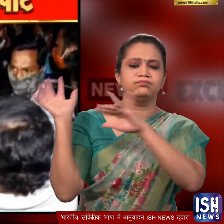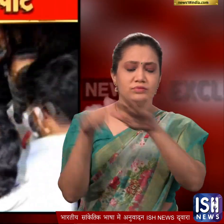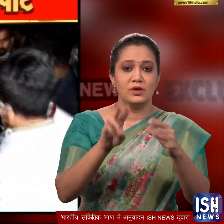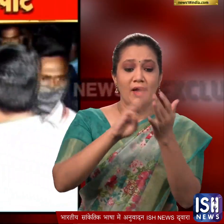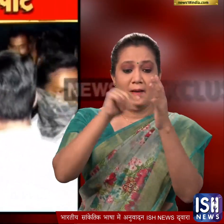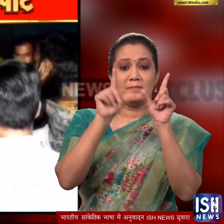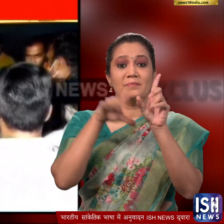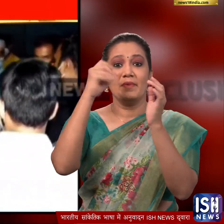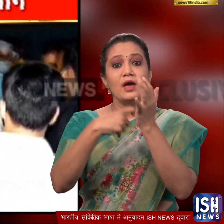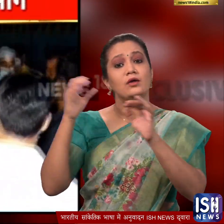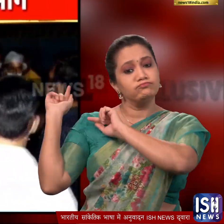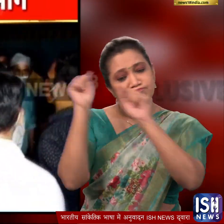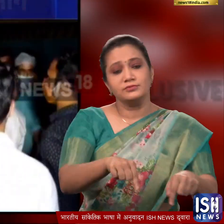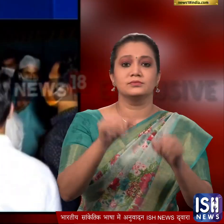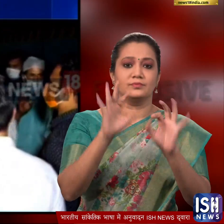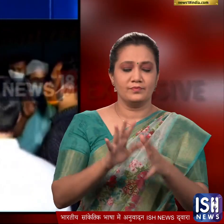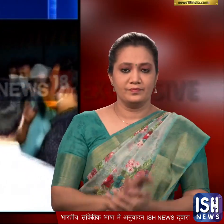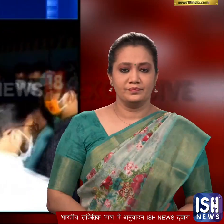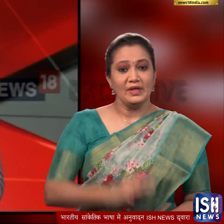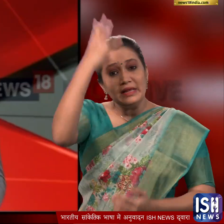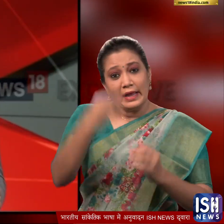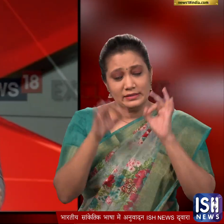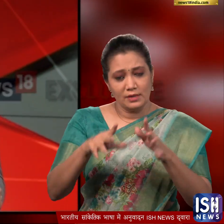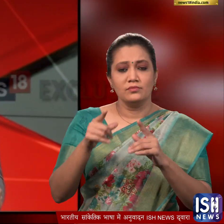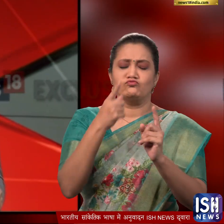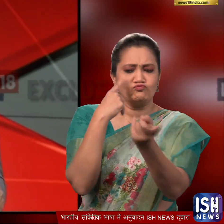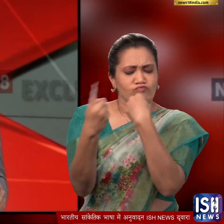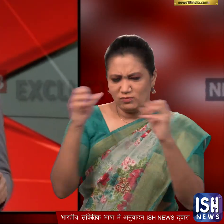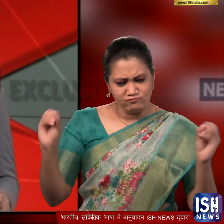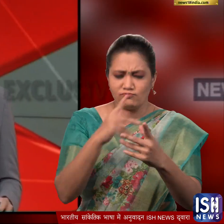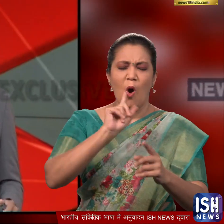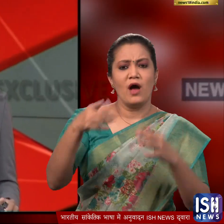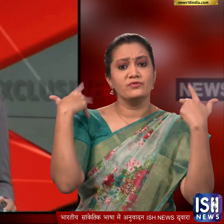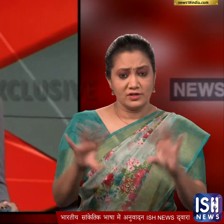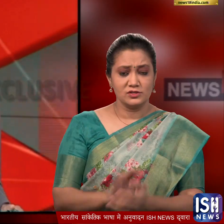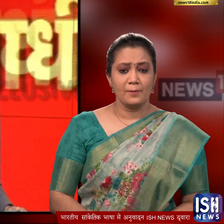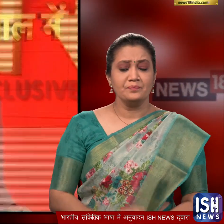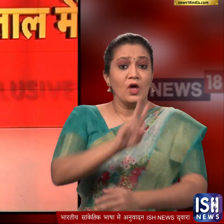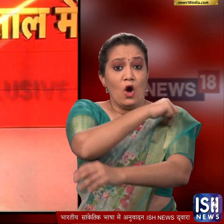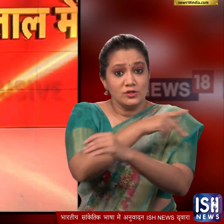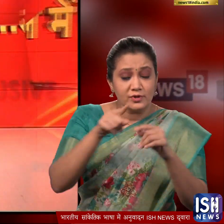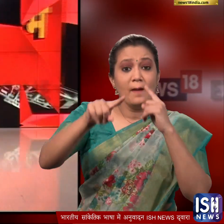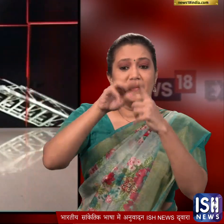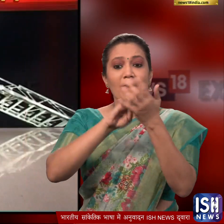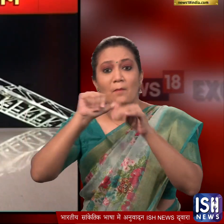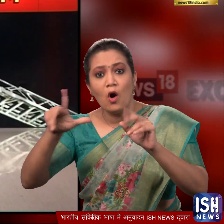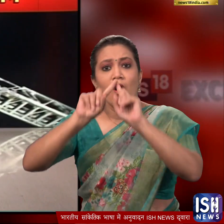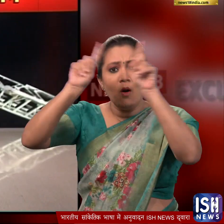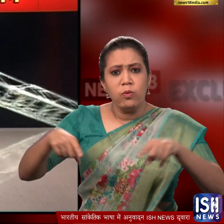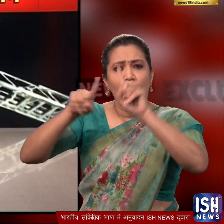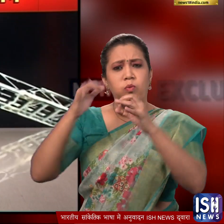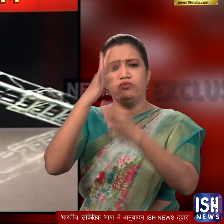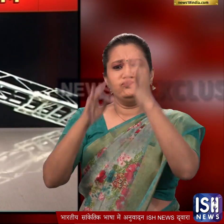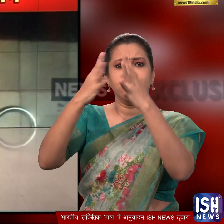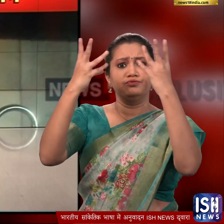गया। मुंबई की मेयर तो देर रात ही मौके पर पहुंच गई और घटना की जांच के आदेश भी दे दिए गए। आग में केवल अस्पताल ही नहीं बल्कि शॉपिंग मॉल की